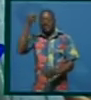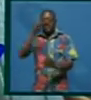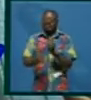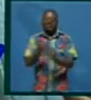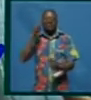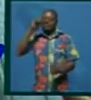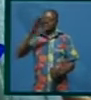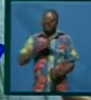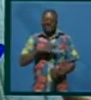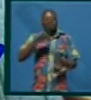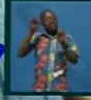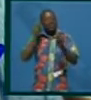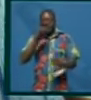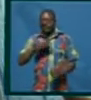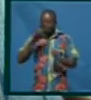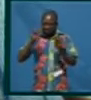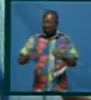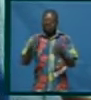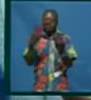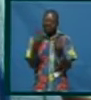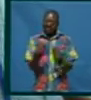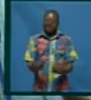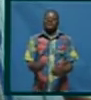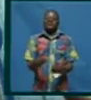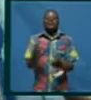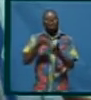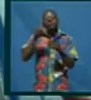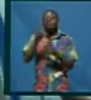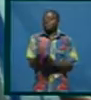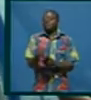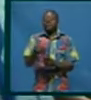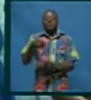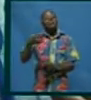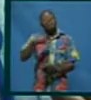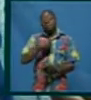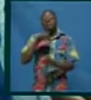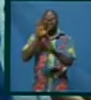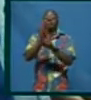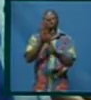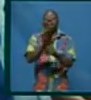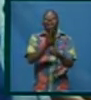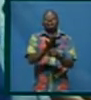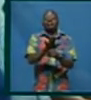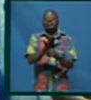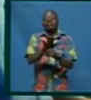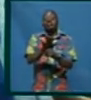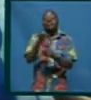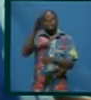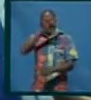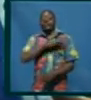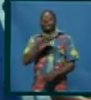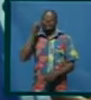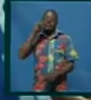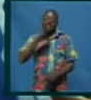les femmes qui puissent résoudre ça. Donc d'où vraiment mon plaidoyer en faveur des femmes, pour